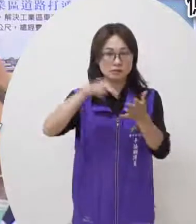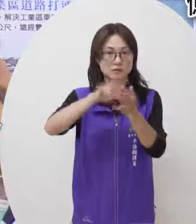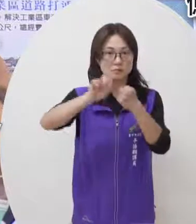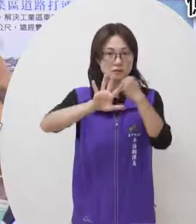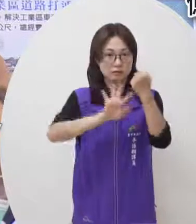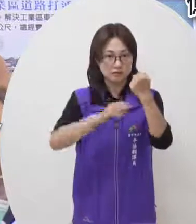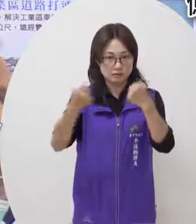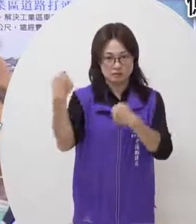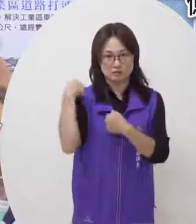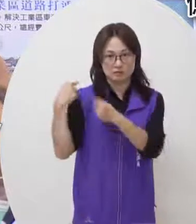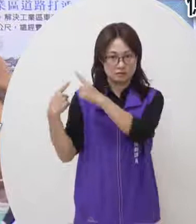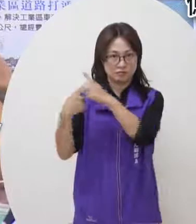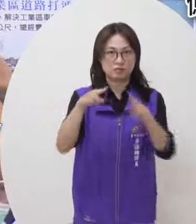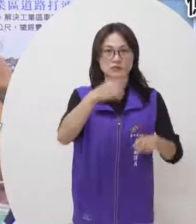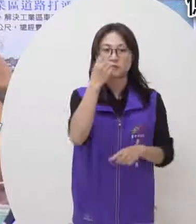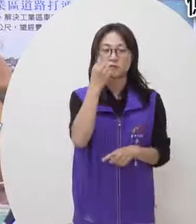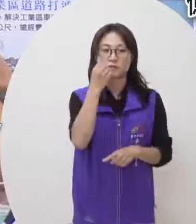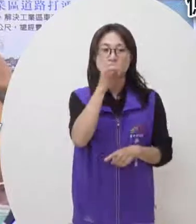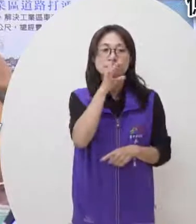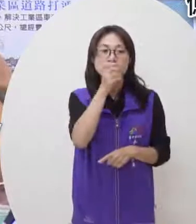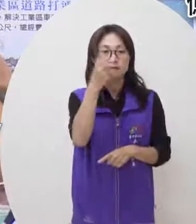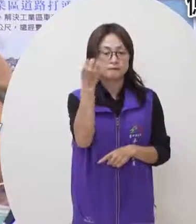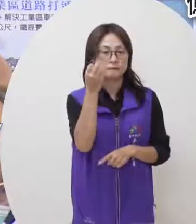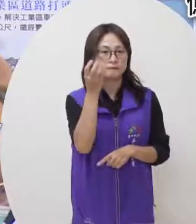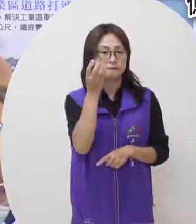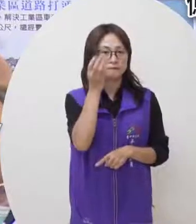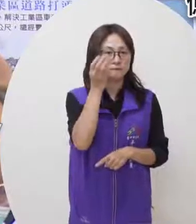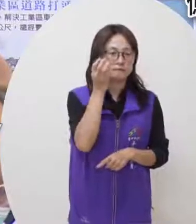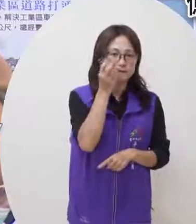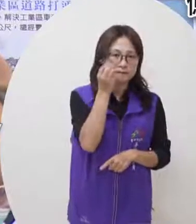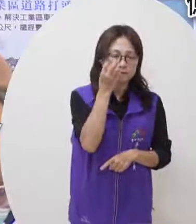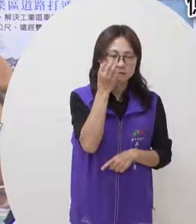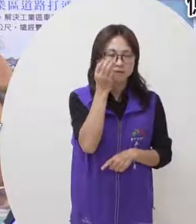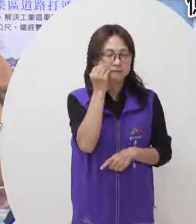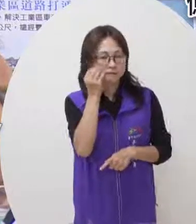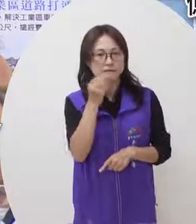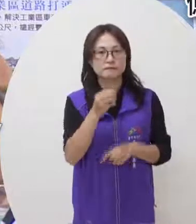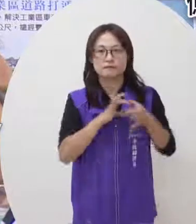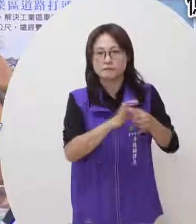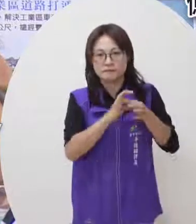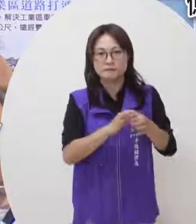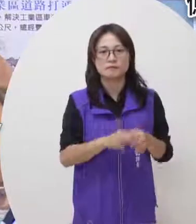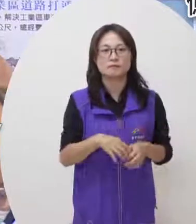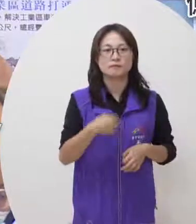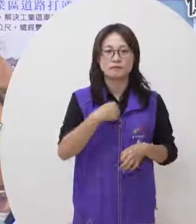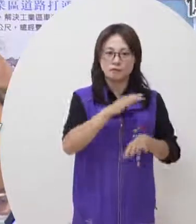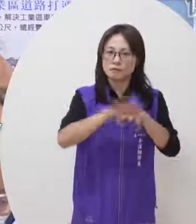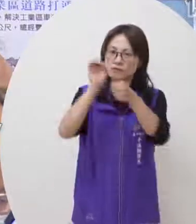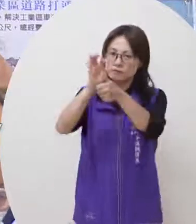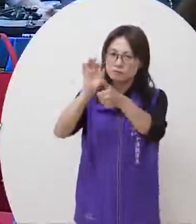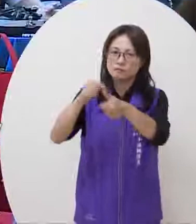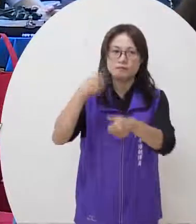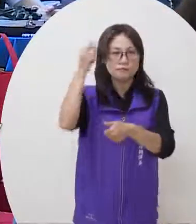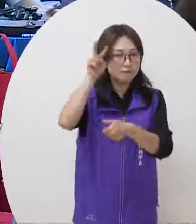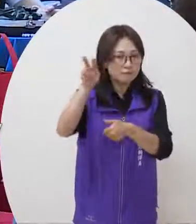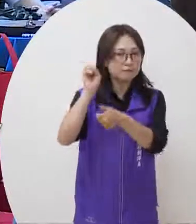台中关心，我们会把这个经费反映给这些立委，希望在中央多多来帮我们争取经费。以上